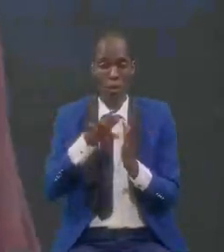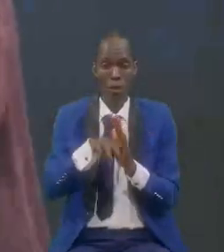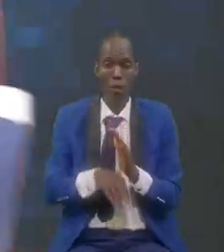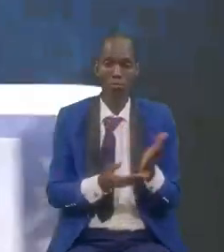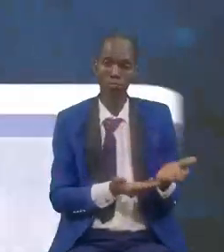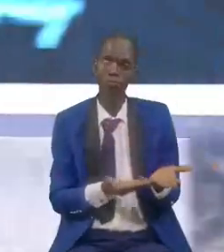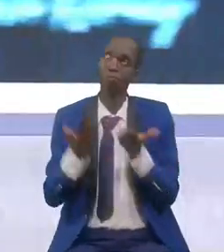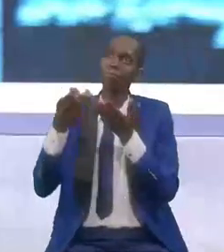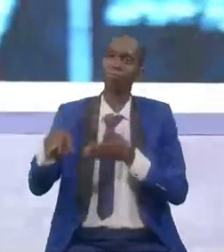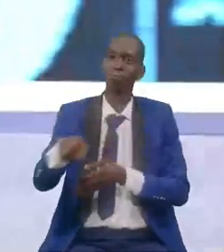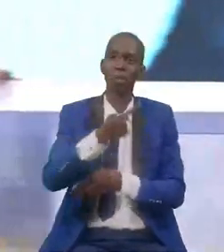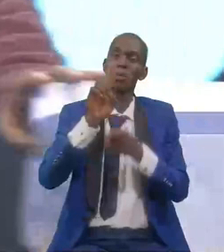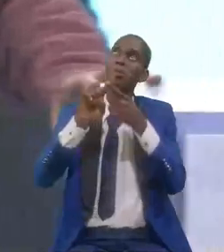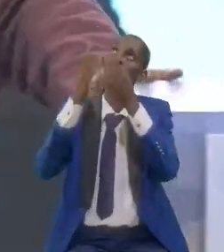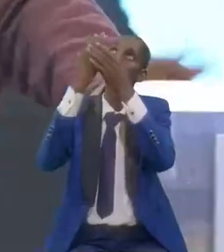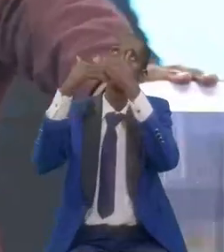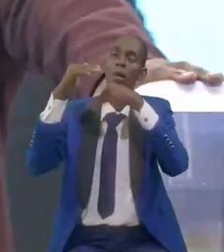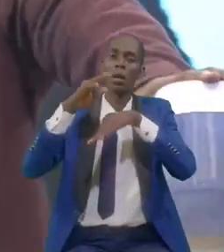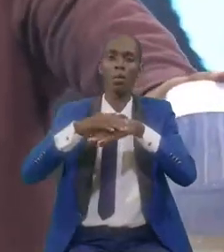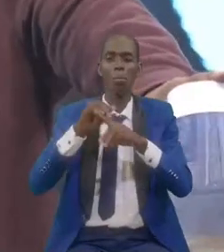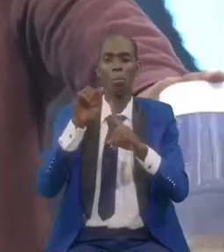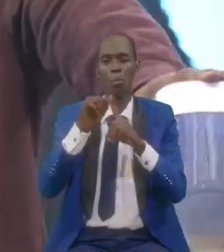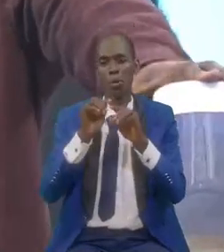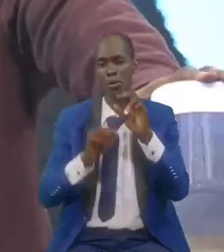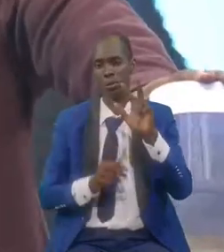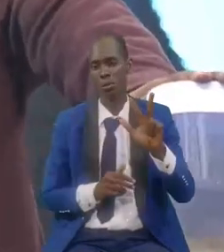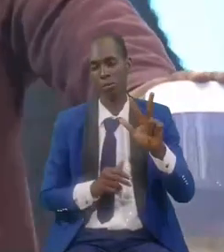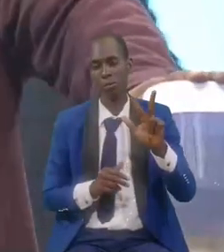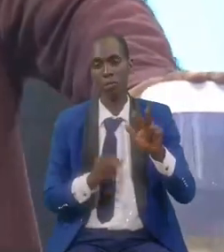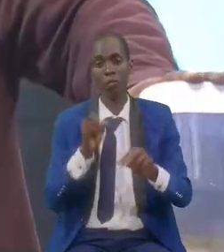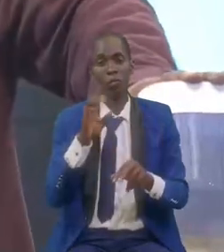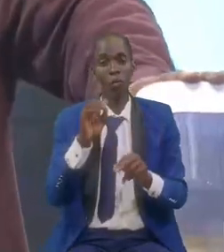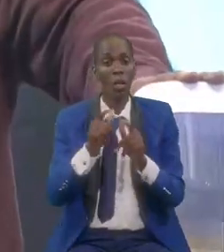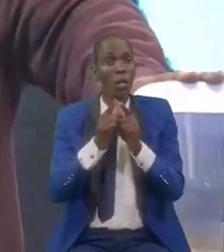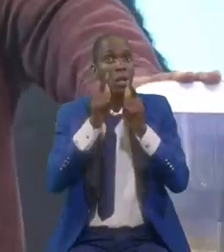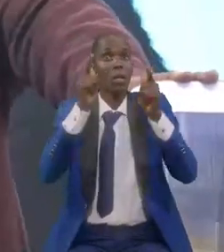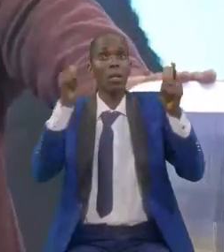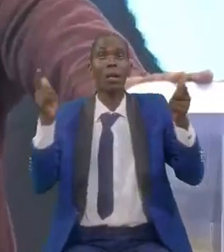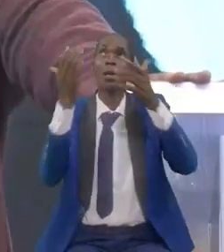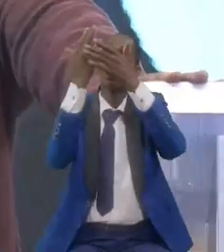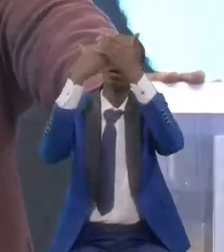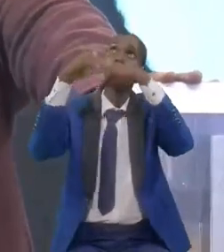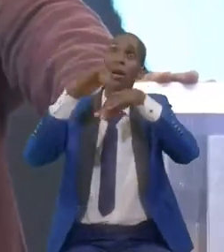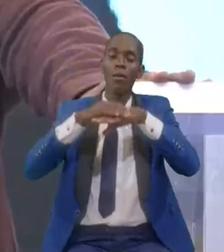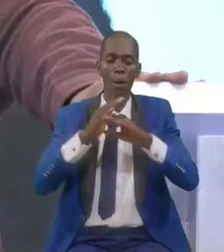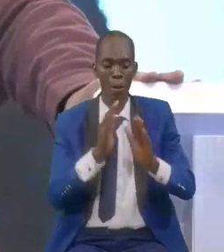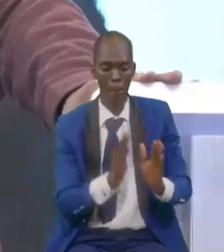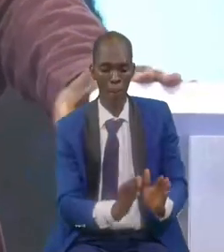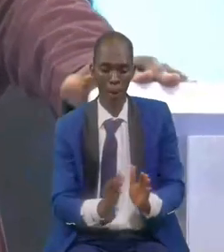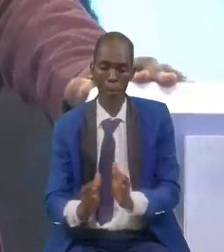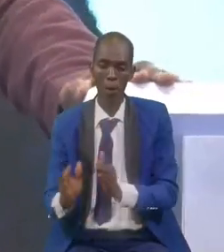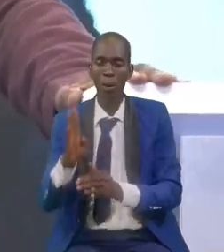ciel. Troisième point alors, un si grand ciel préparé par le